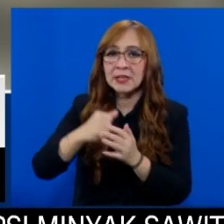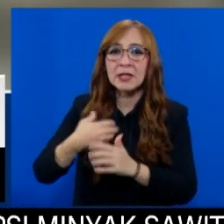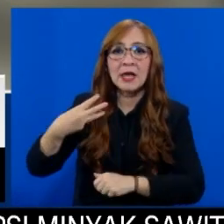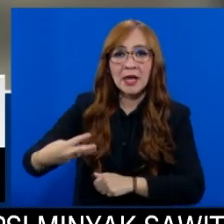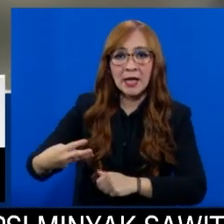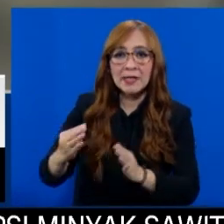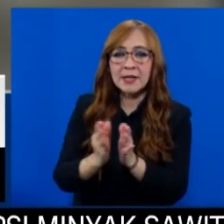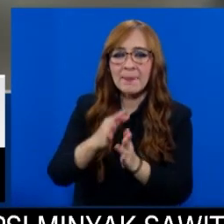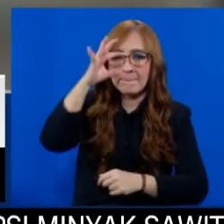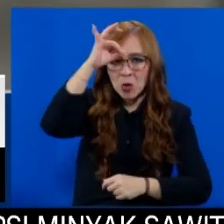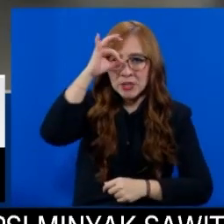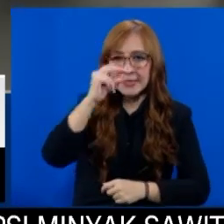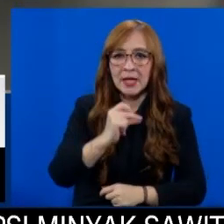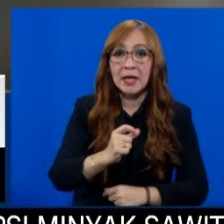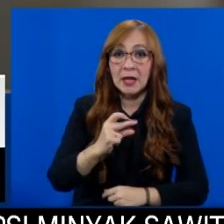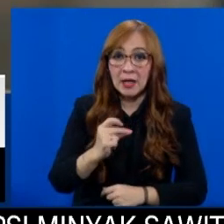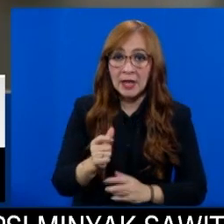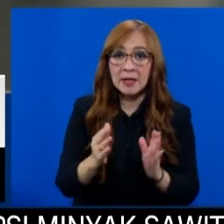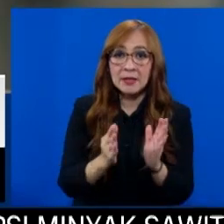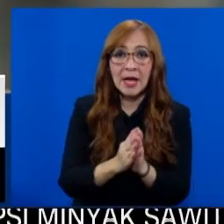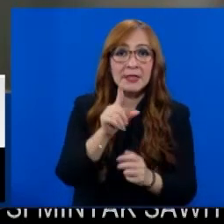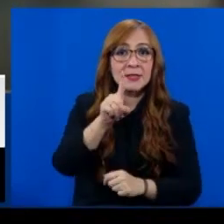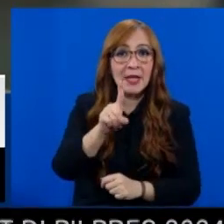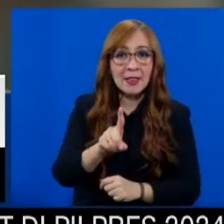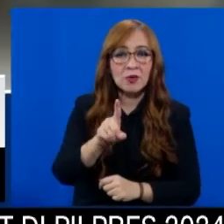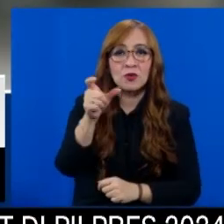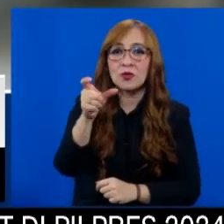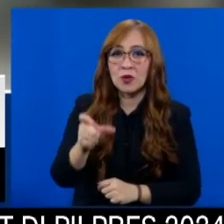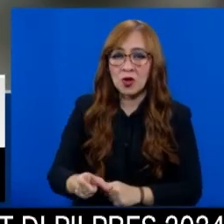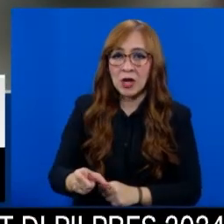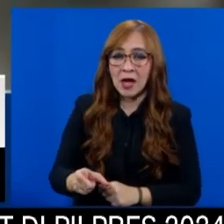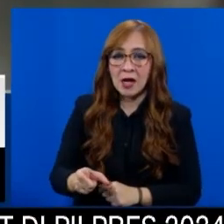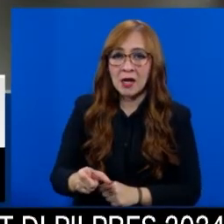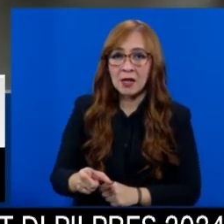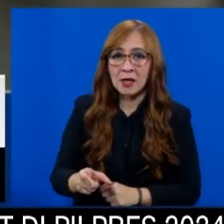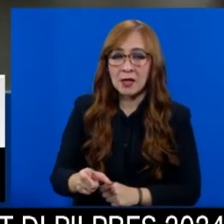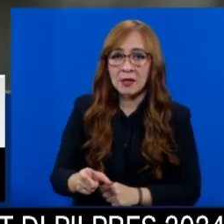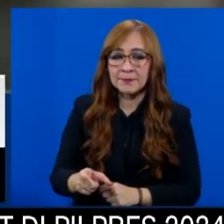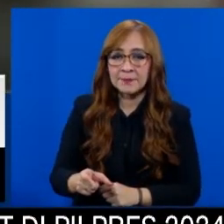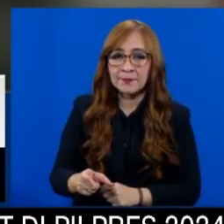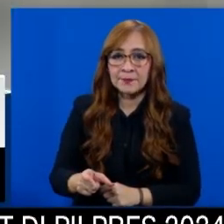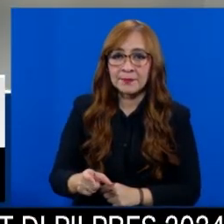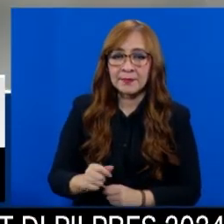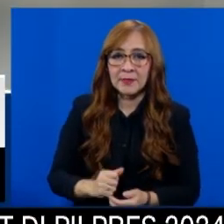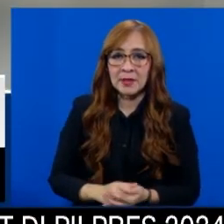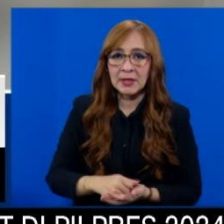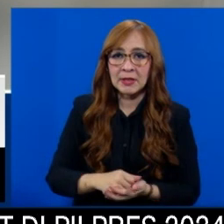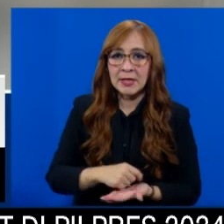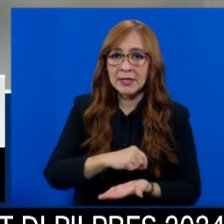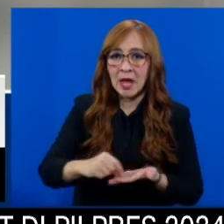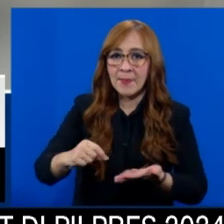Bribka Riki Rizal dan ada satu orang dari sipil yakni asisten rumah tangga dari Putri Chandrawati bernama